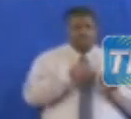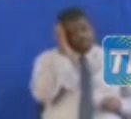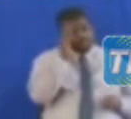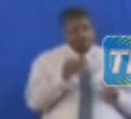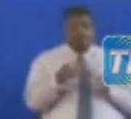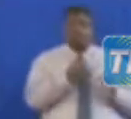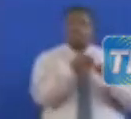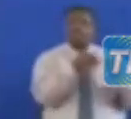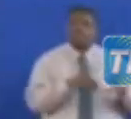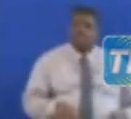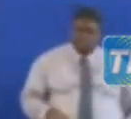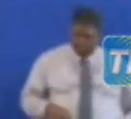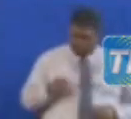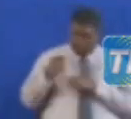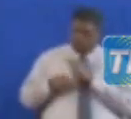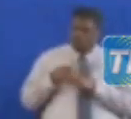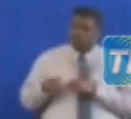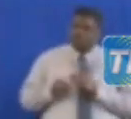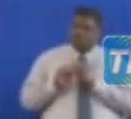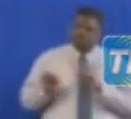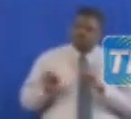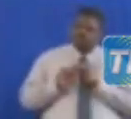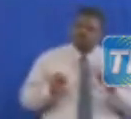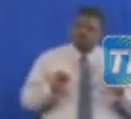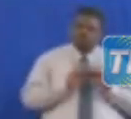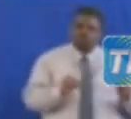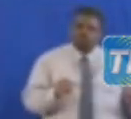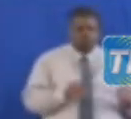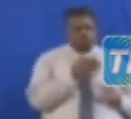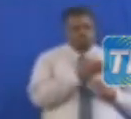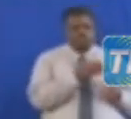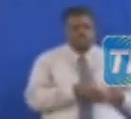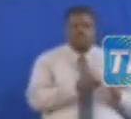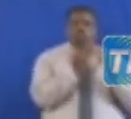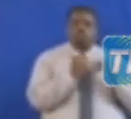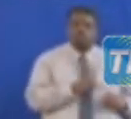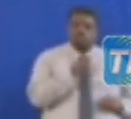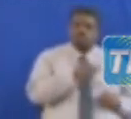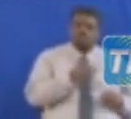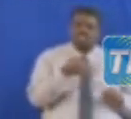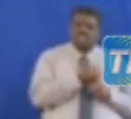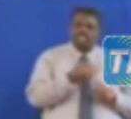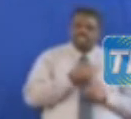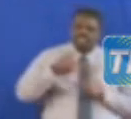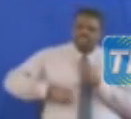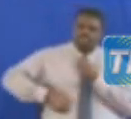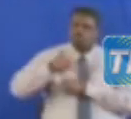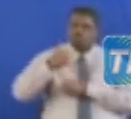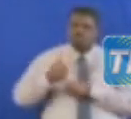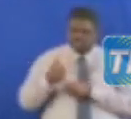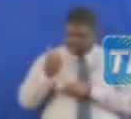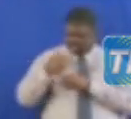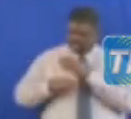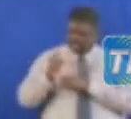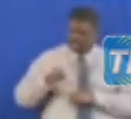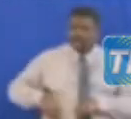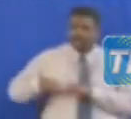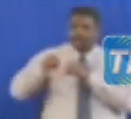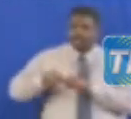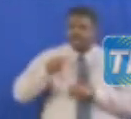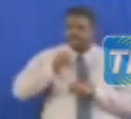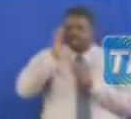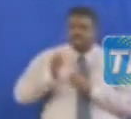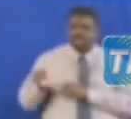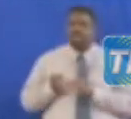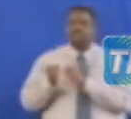za mitaa, kuendelea kutoa mafunzo ya kuwajengea uwezo watumishi na viongozi waliopo katika mamlaka za